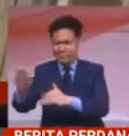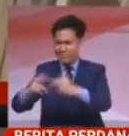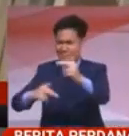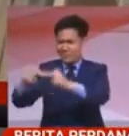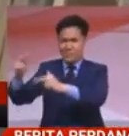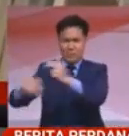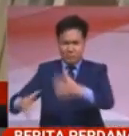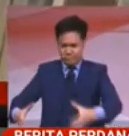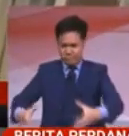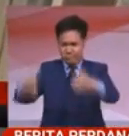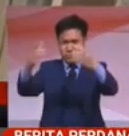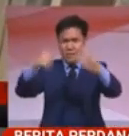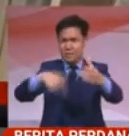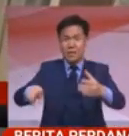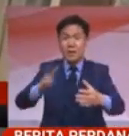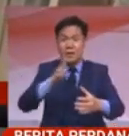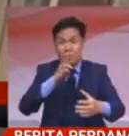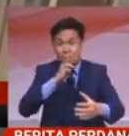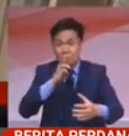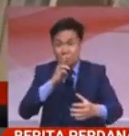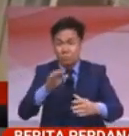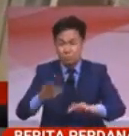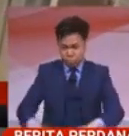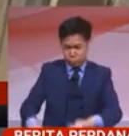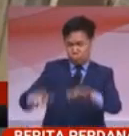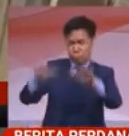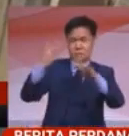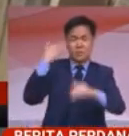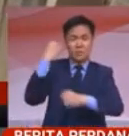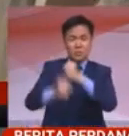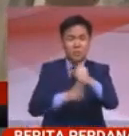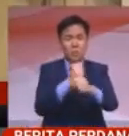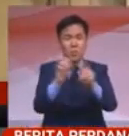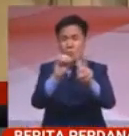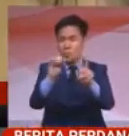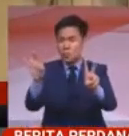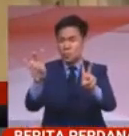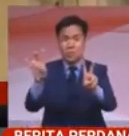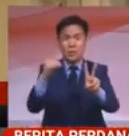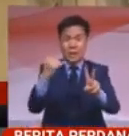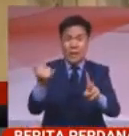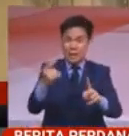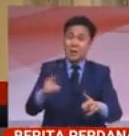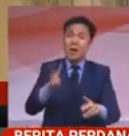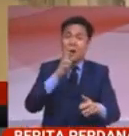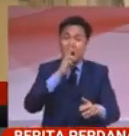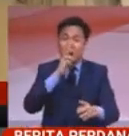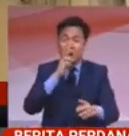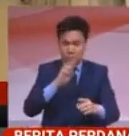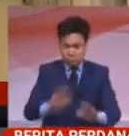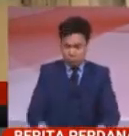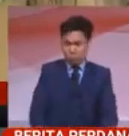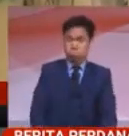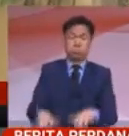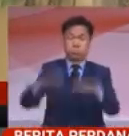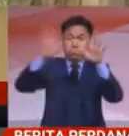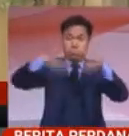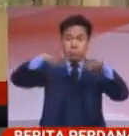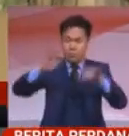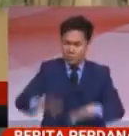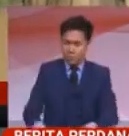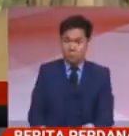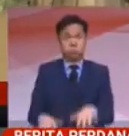ia dibina selepas banjir besar pada 2007. Tindakan itu menyebabkan paras air meningkat setiap kali hujan